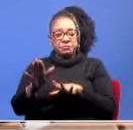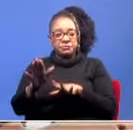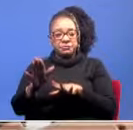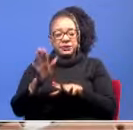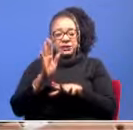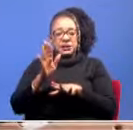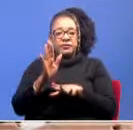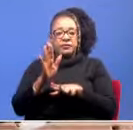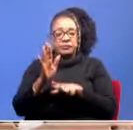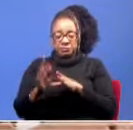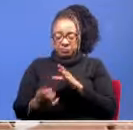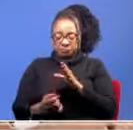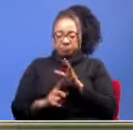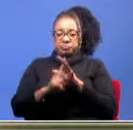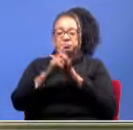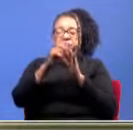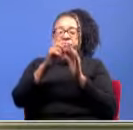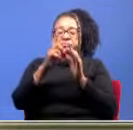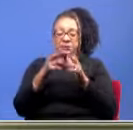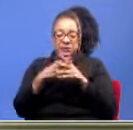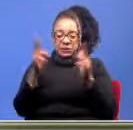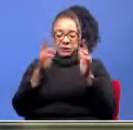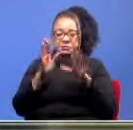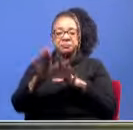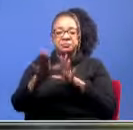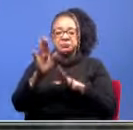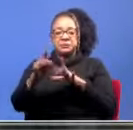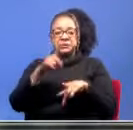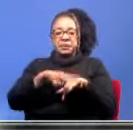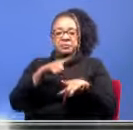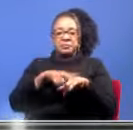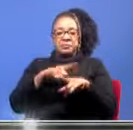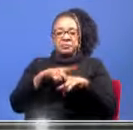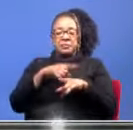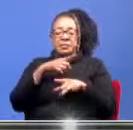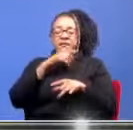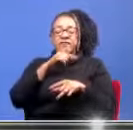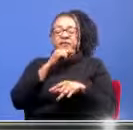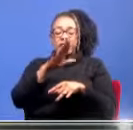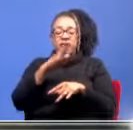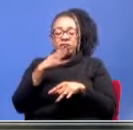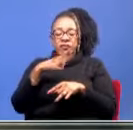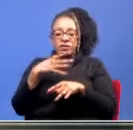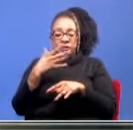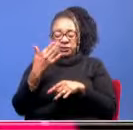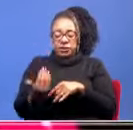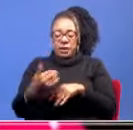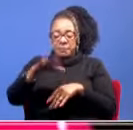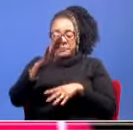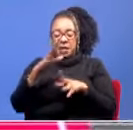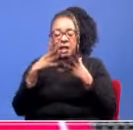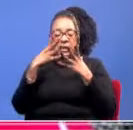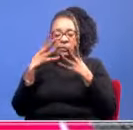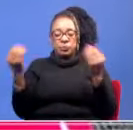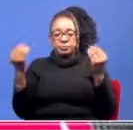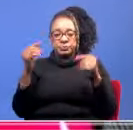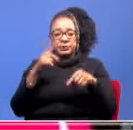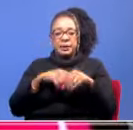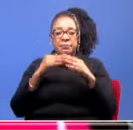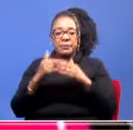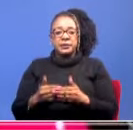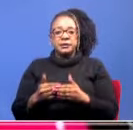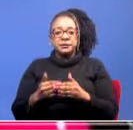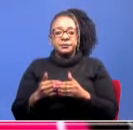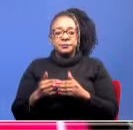kujitosa katika sanaa hii, baada ya baba mtoto wake kumwacha, alipokuwa mjamzito. Eji yetu, sisi